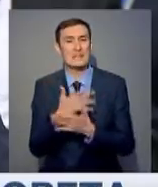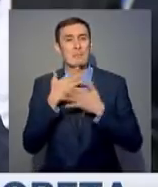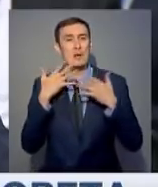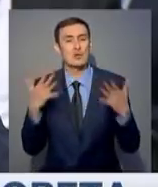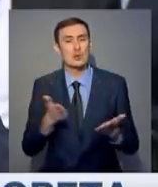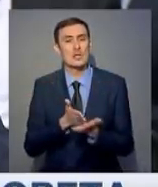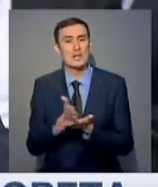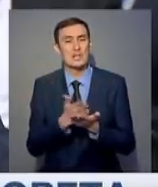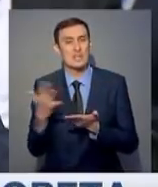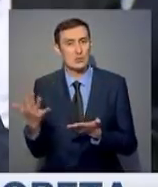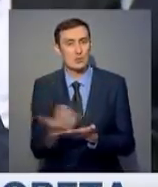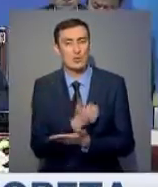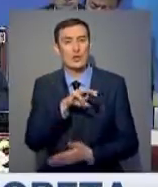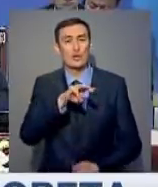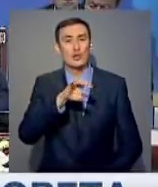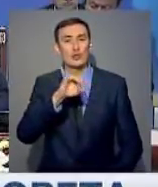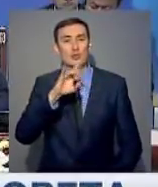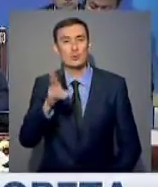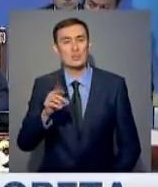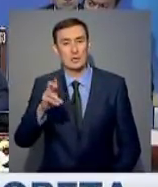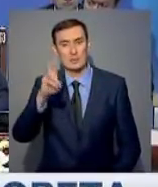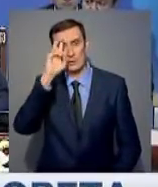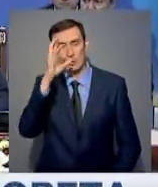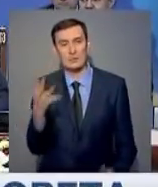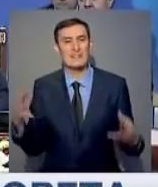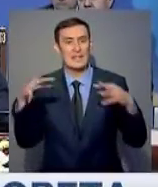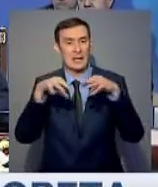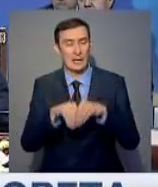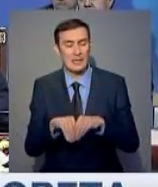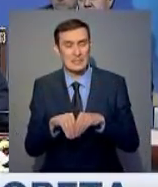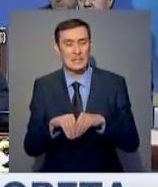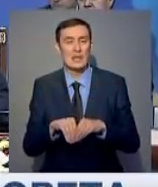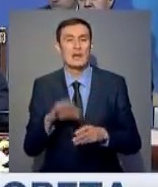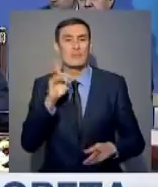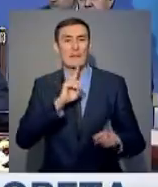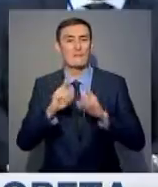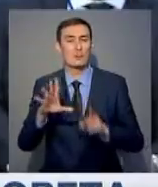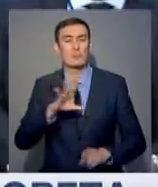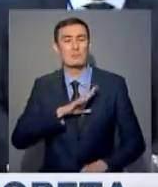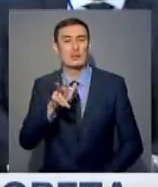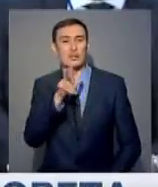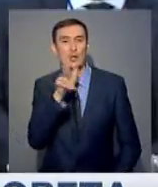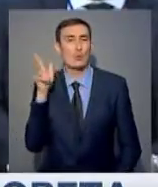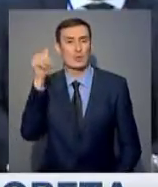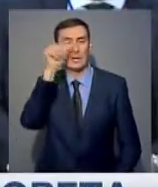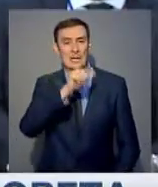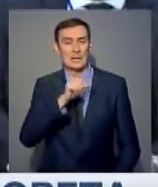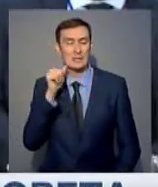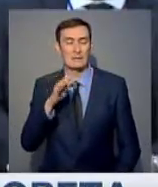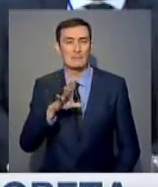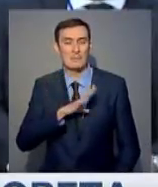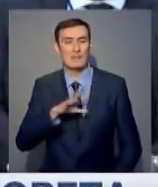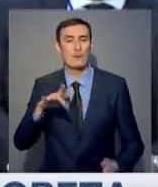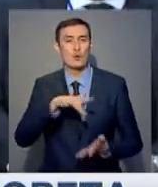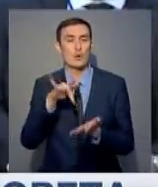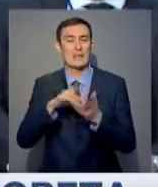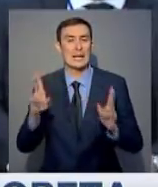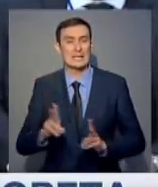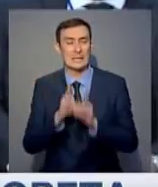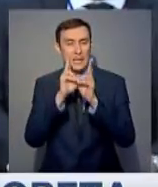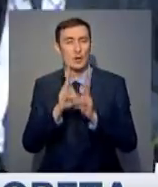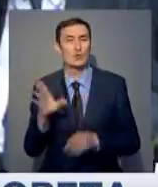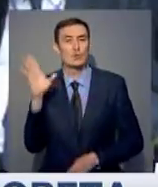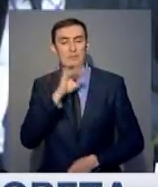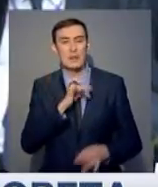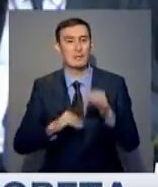тюркской интеграции предыдущий форум на высшем уровне состоялся 3 года назад восстанием с того времени главы государств успели